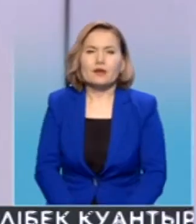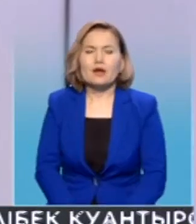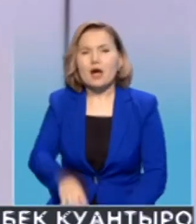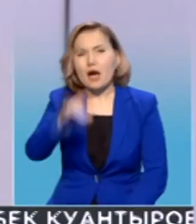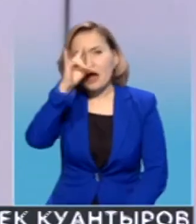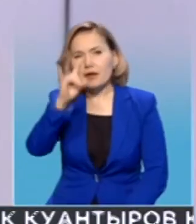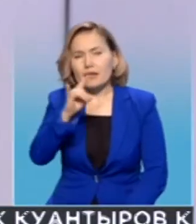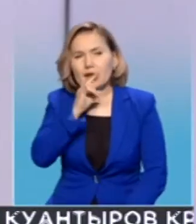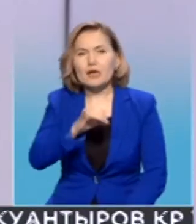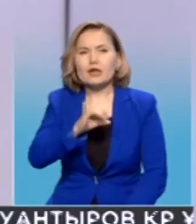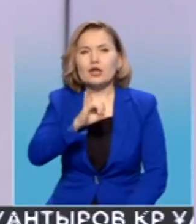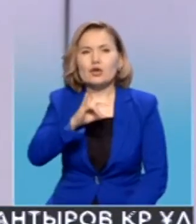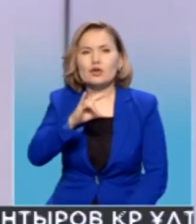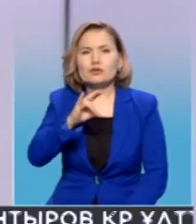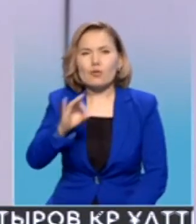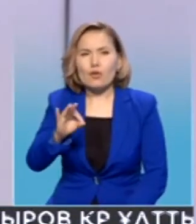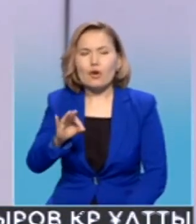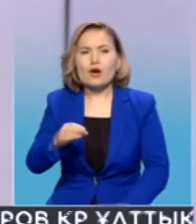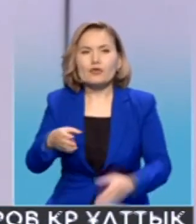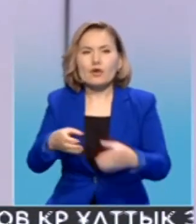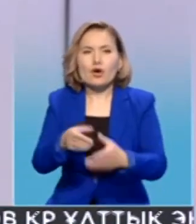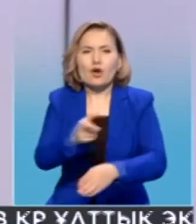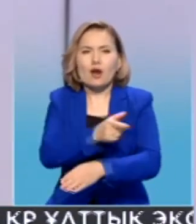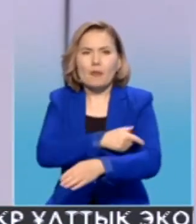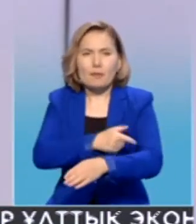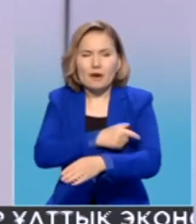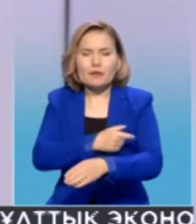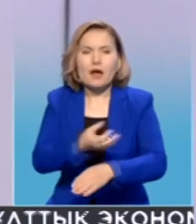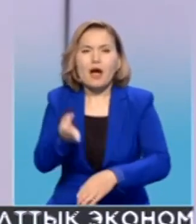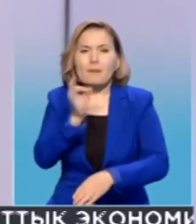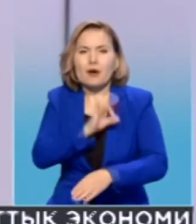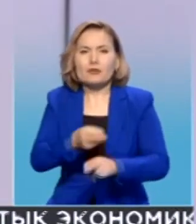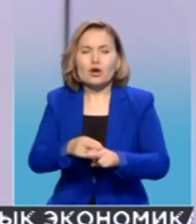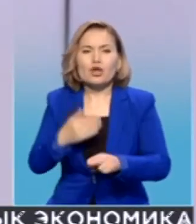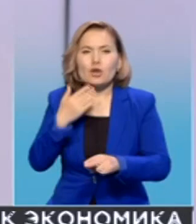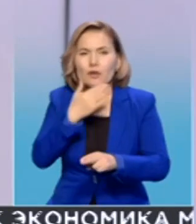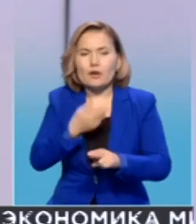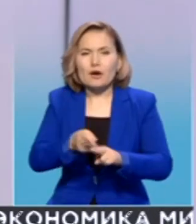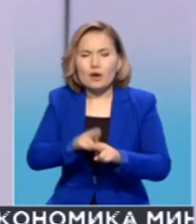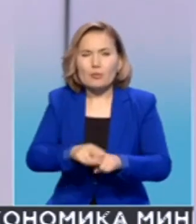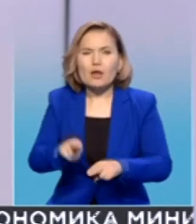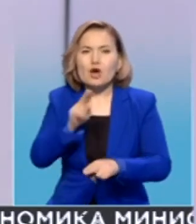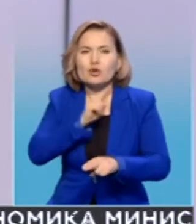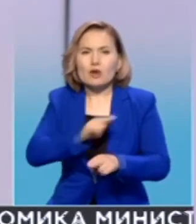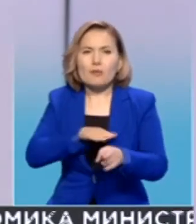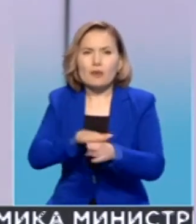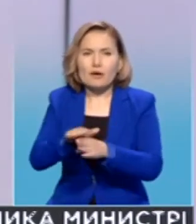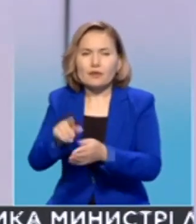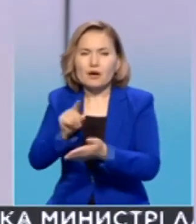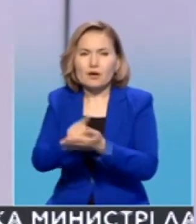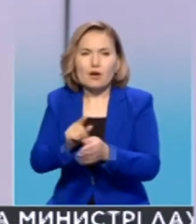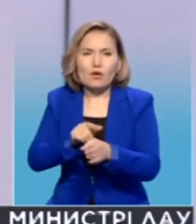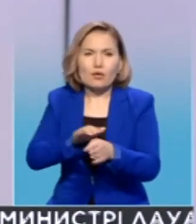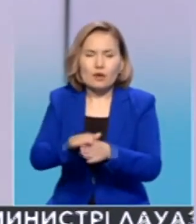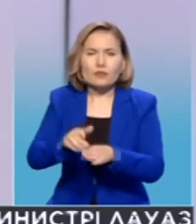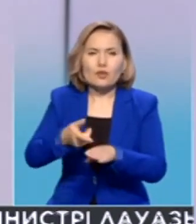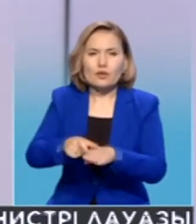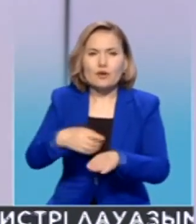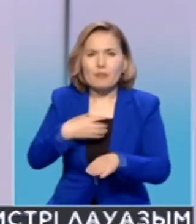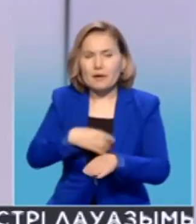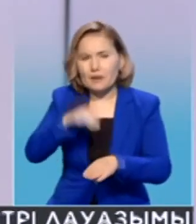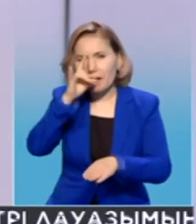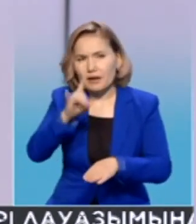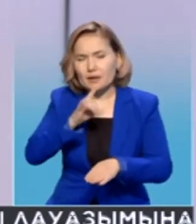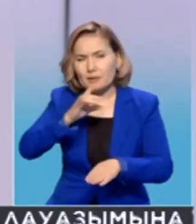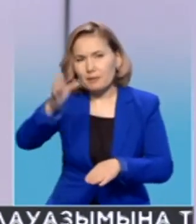Еліміздің ЮНЕСКО мен ИСЕСКО ұйымдарына мүшелігін барынша пайдалана отырып, ұлттық мүдденің басым міндеттерін іске асыру маңызды.